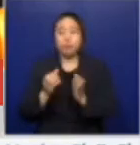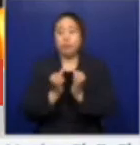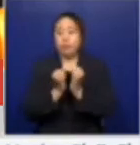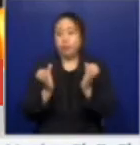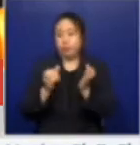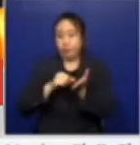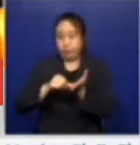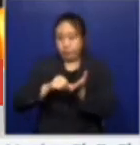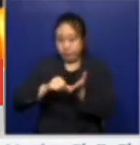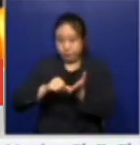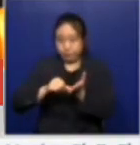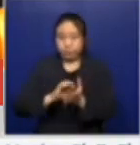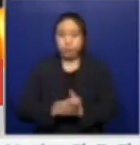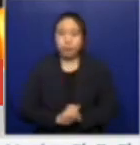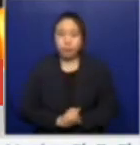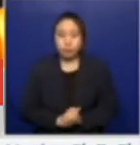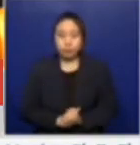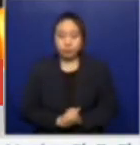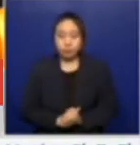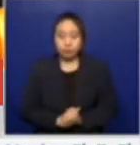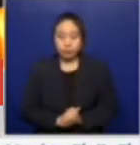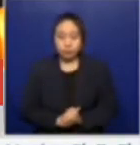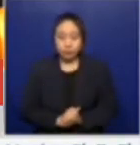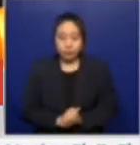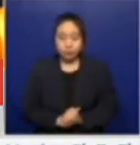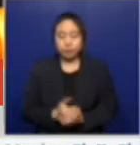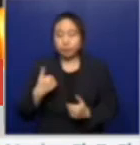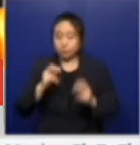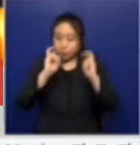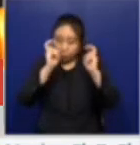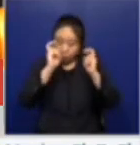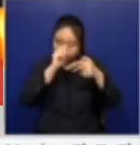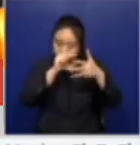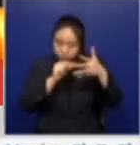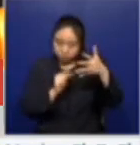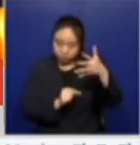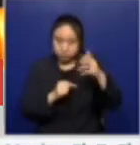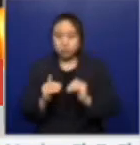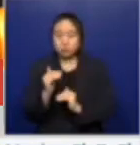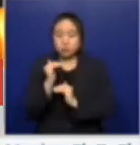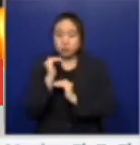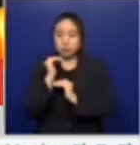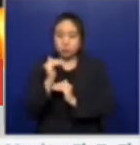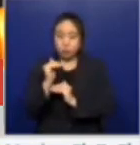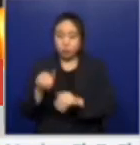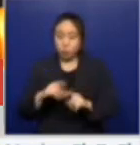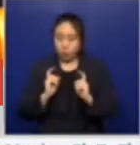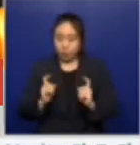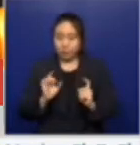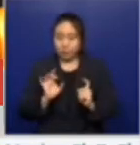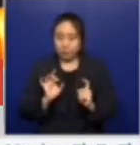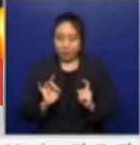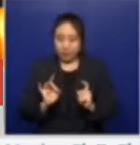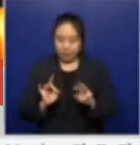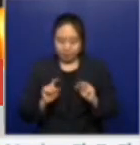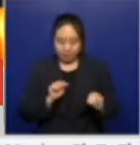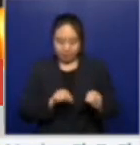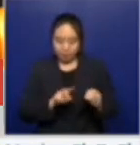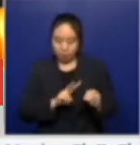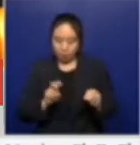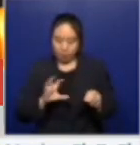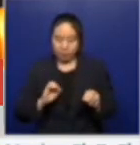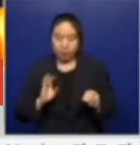ในบางหมวดหรือในบางเรื่องตามที่กำหนดไว้ในวงเล็บ8มาตรา